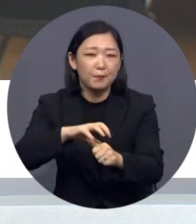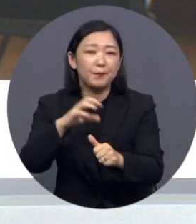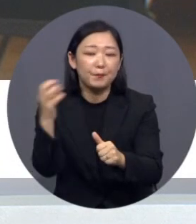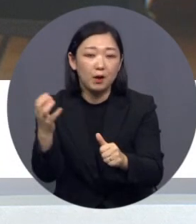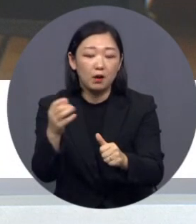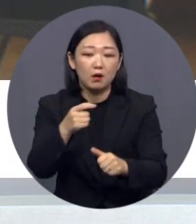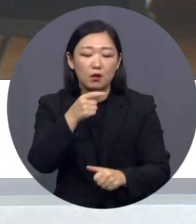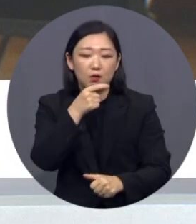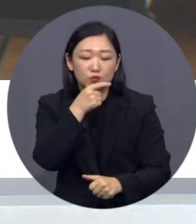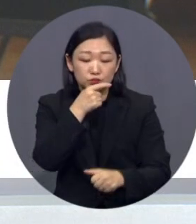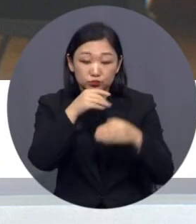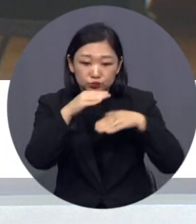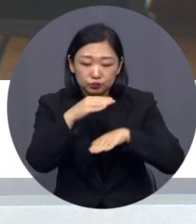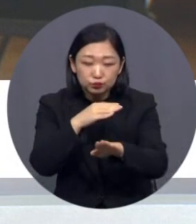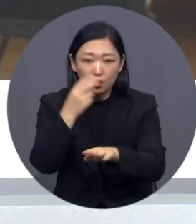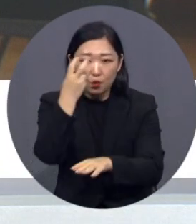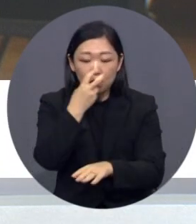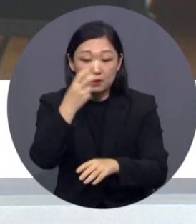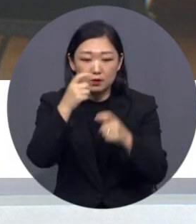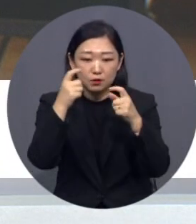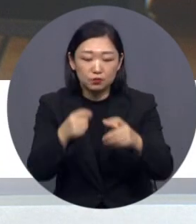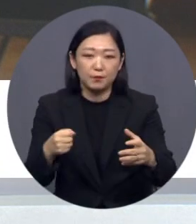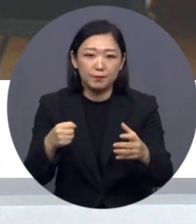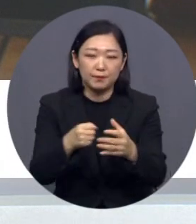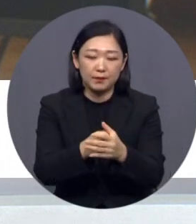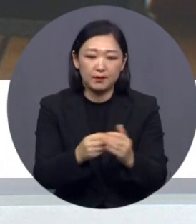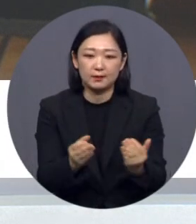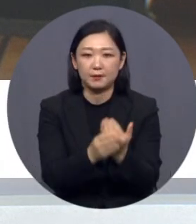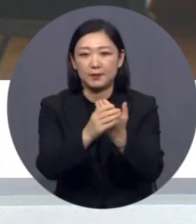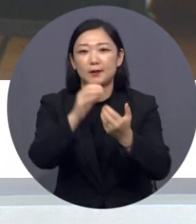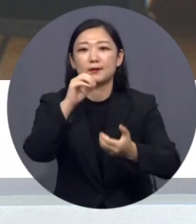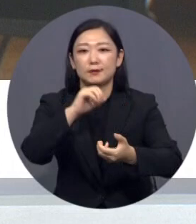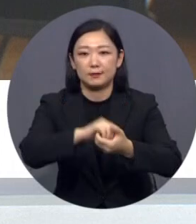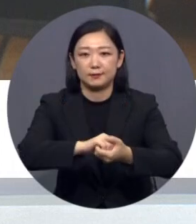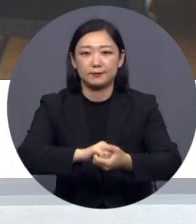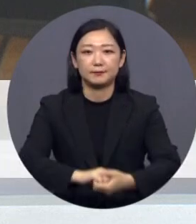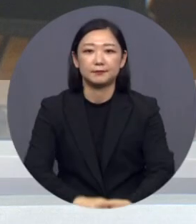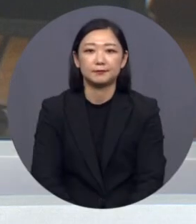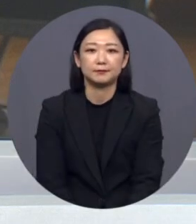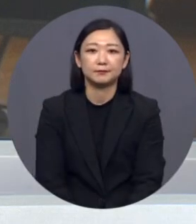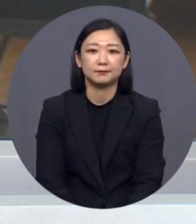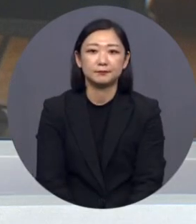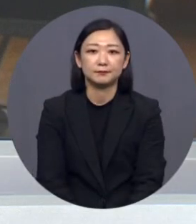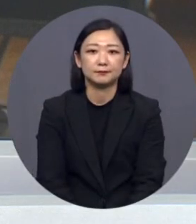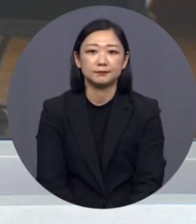지하수 관리 구역을 설정해 개발을 제한하기로 했습니다. 송원일 기자가 보도합니다.